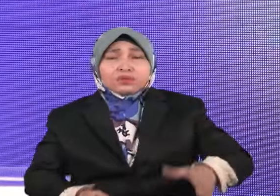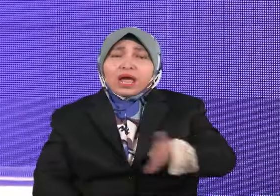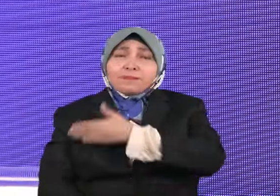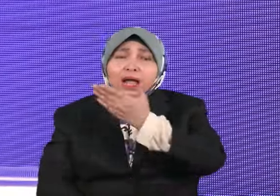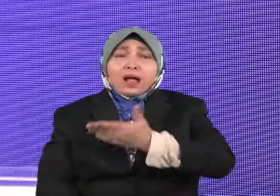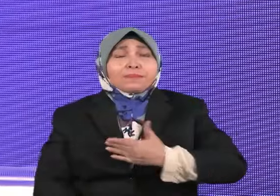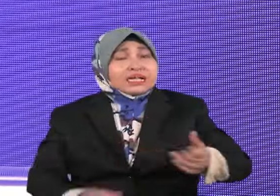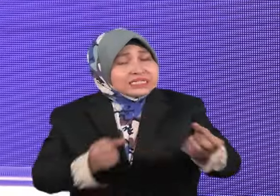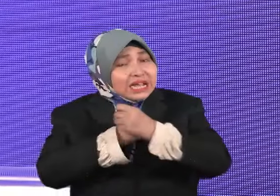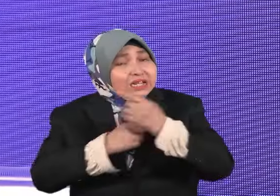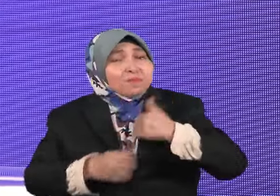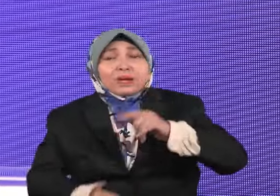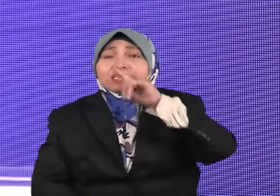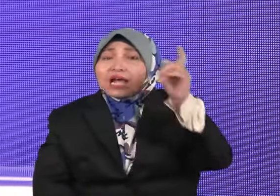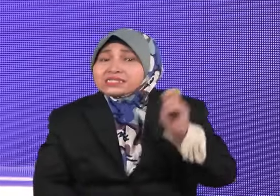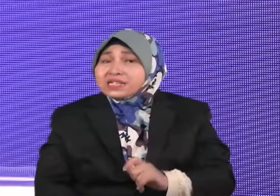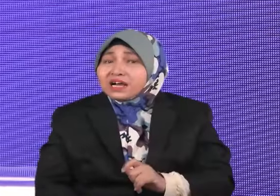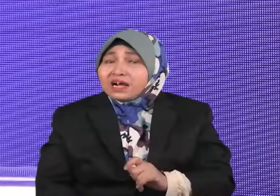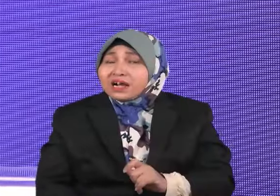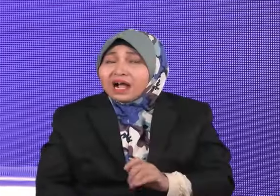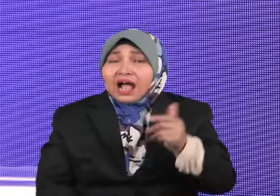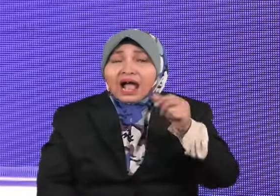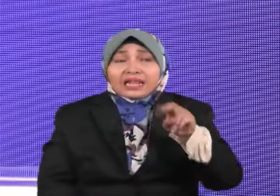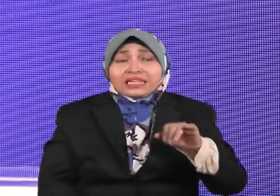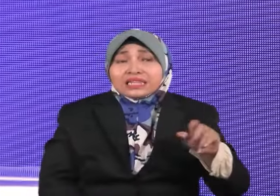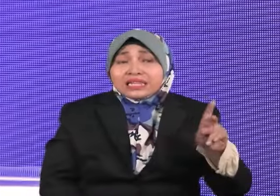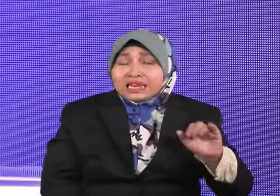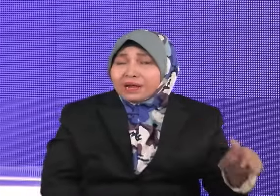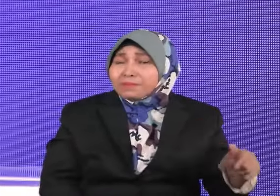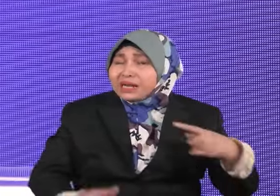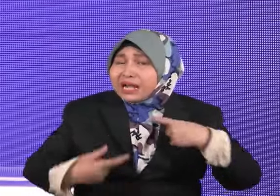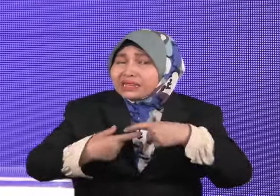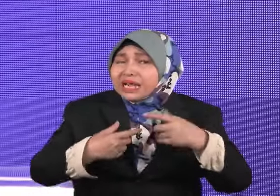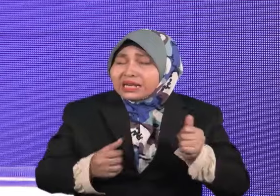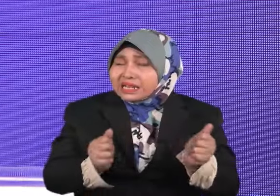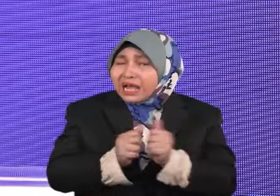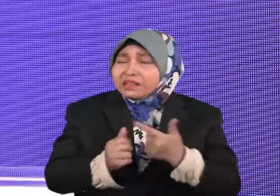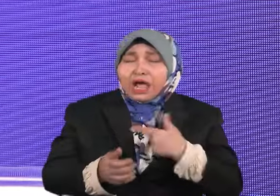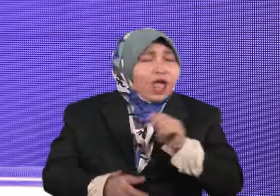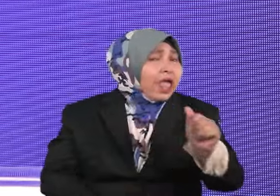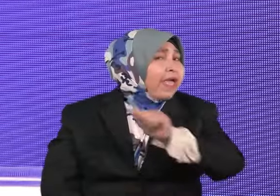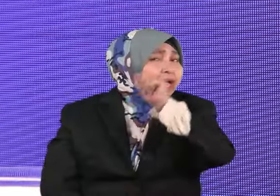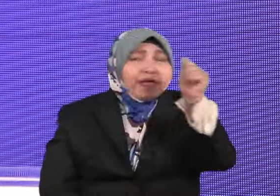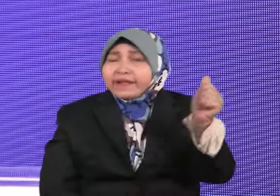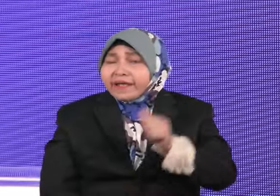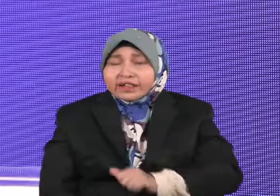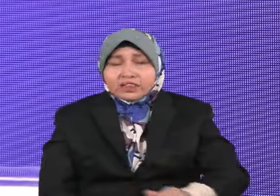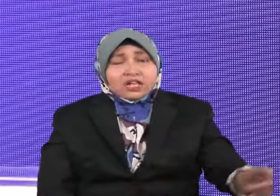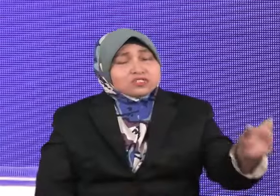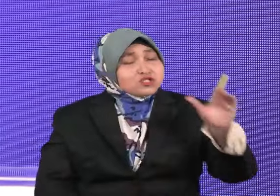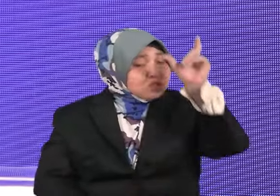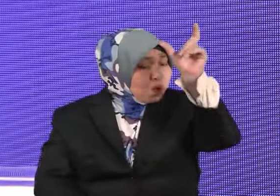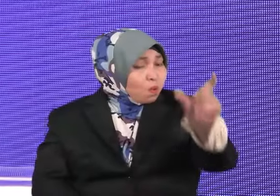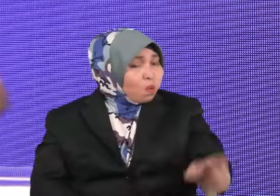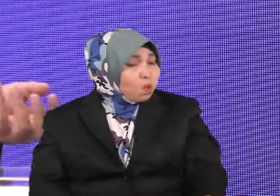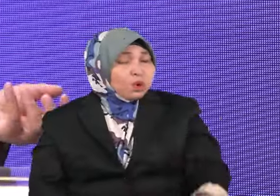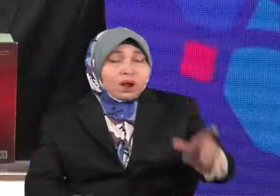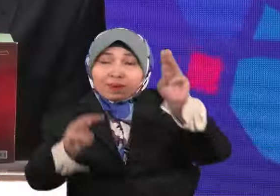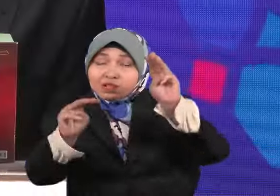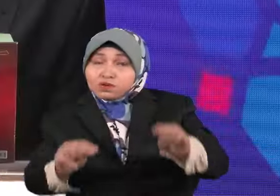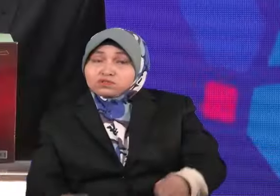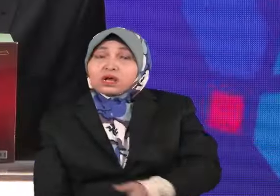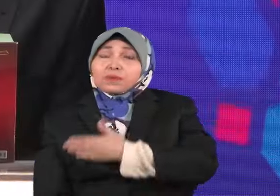ini, dia akan bertanya anni. Anni itu maksudnya ialah berkaitan denganku. Apa-apa sahaja seorang hamba ini, dia akan